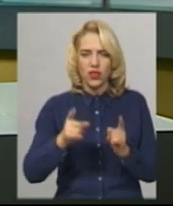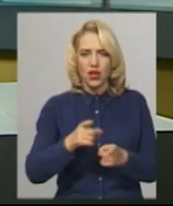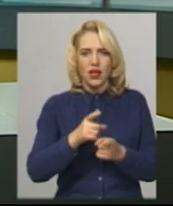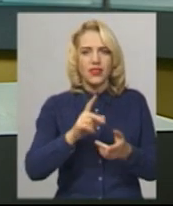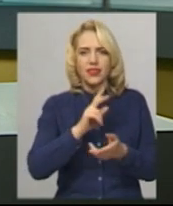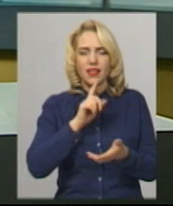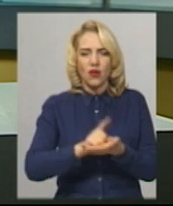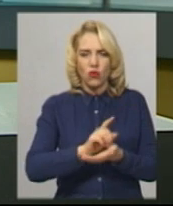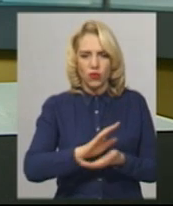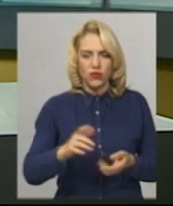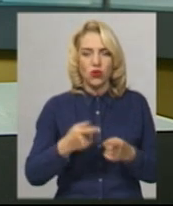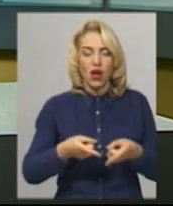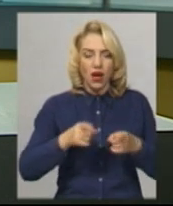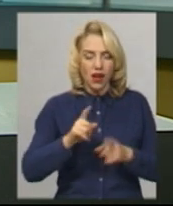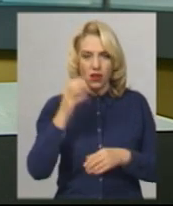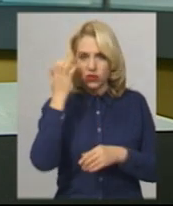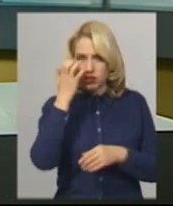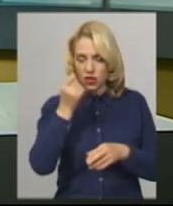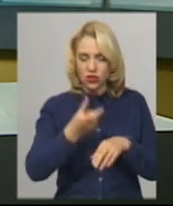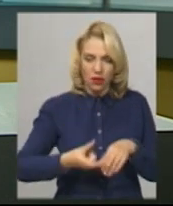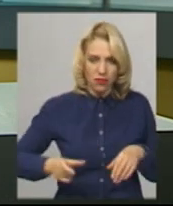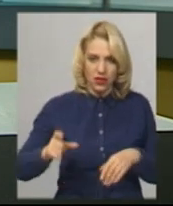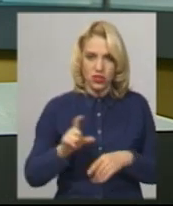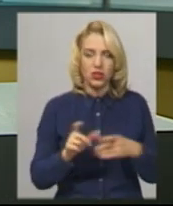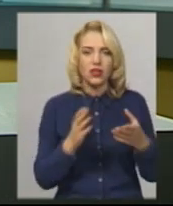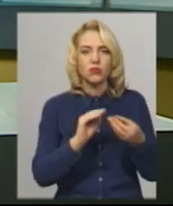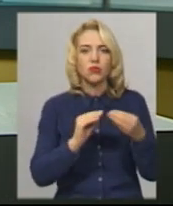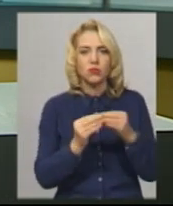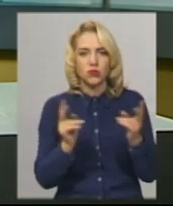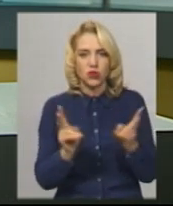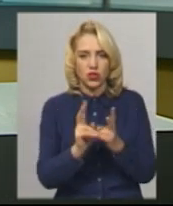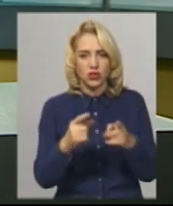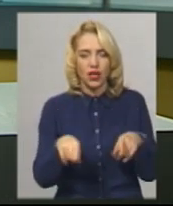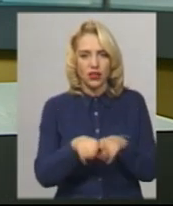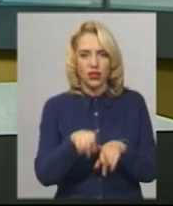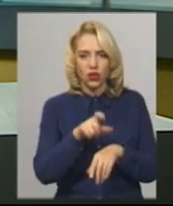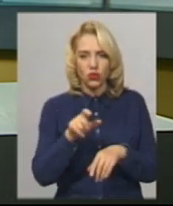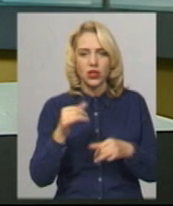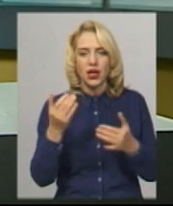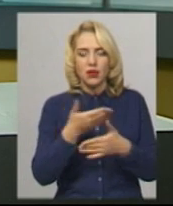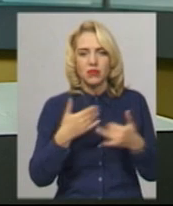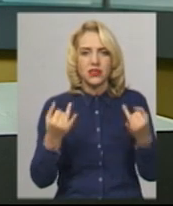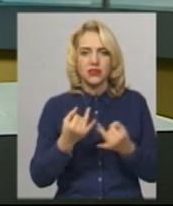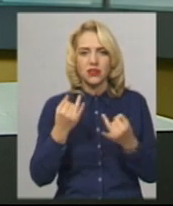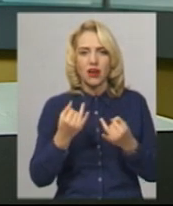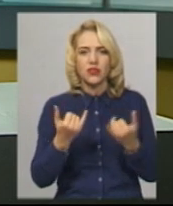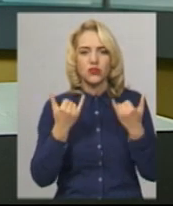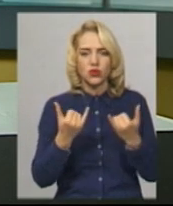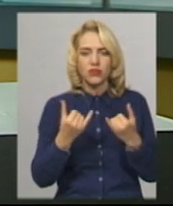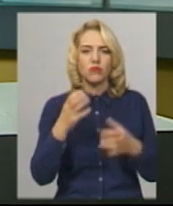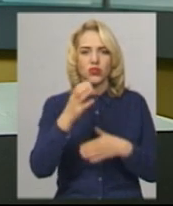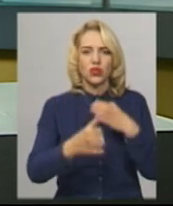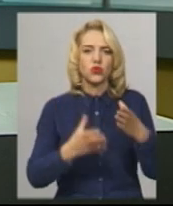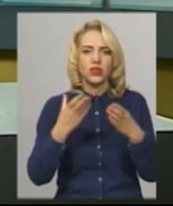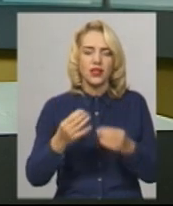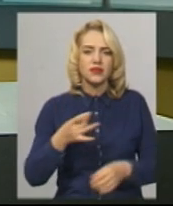вдвічі більша, каже голова обласного УТОСу. З якими проблемами зіштовхуються ці люди, ми цікавилися сьогодні в Міжнародний день білої